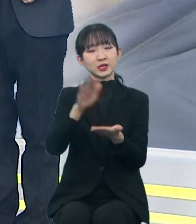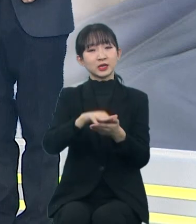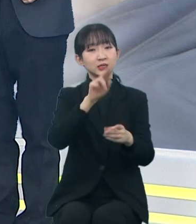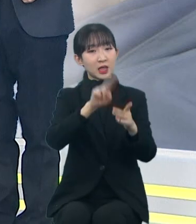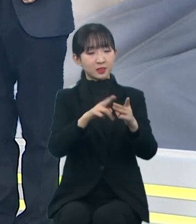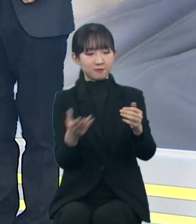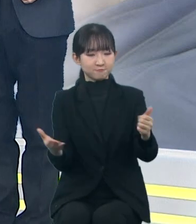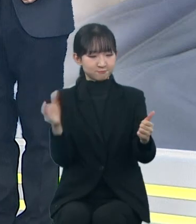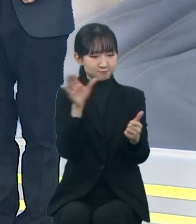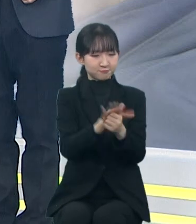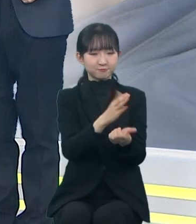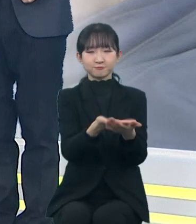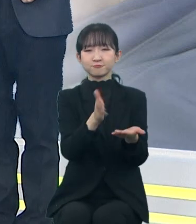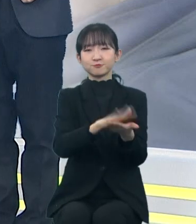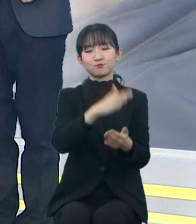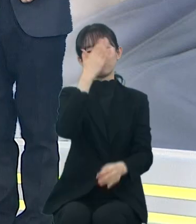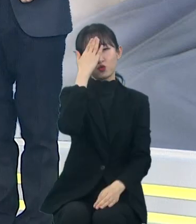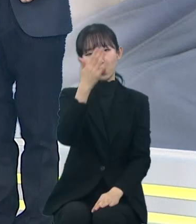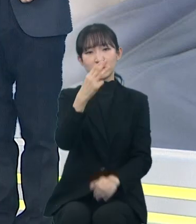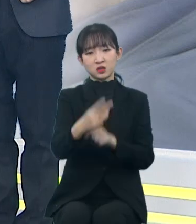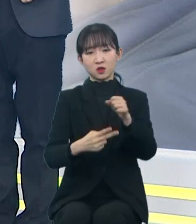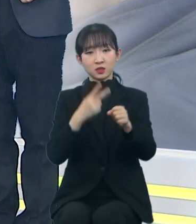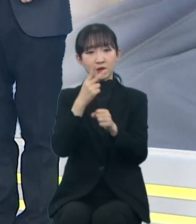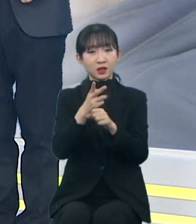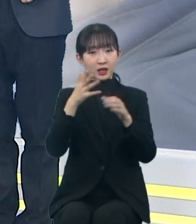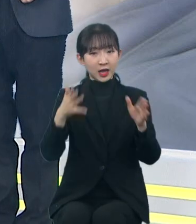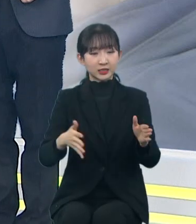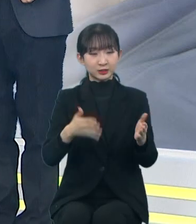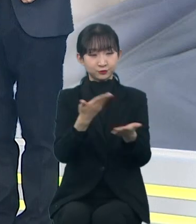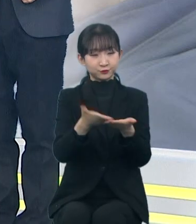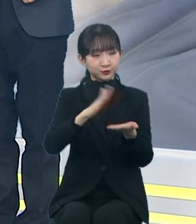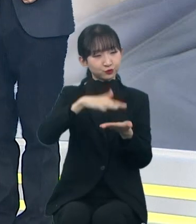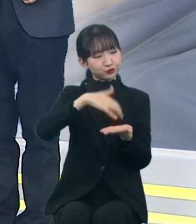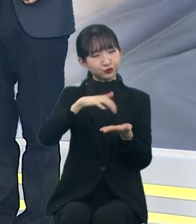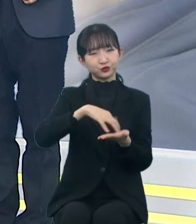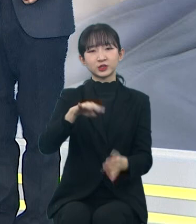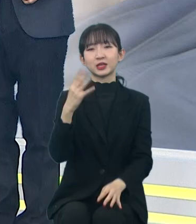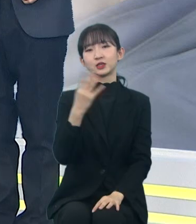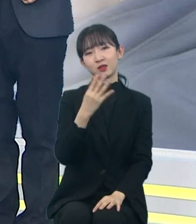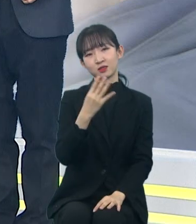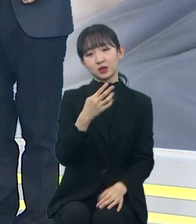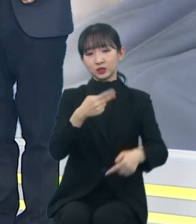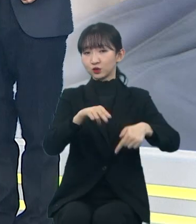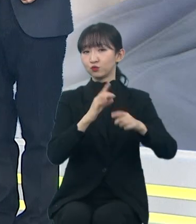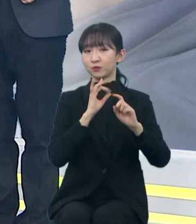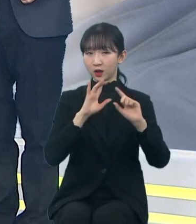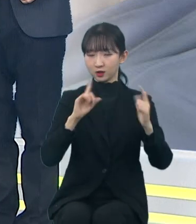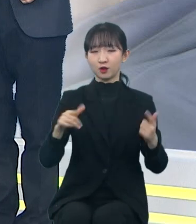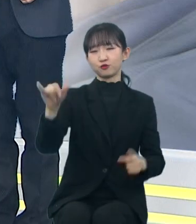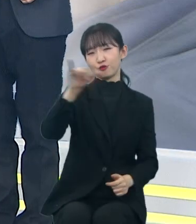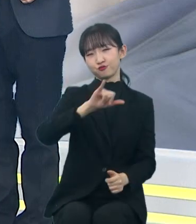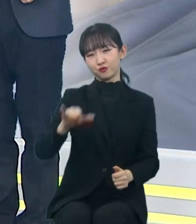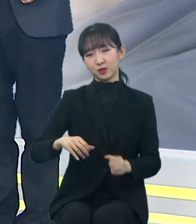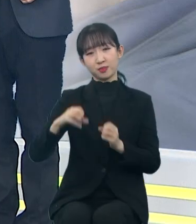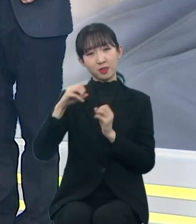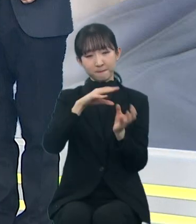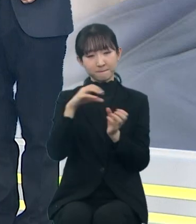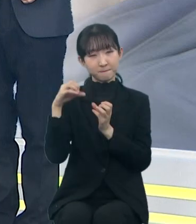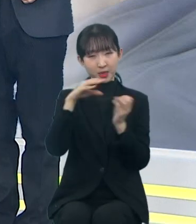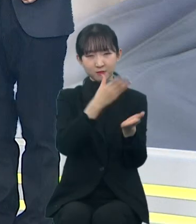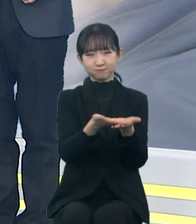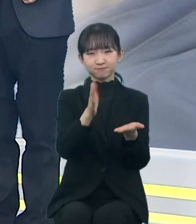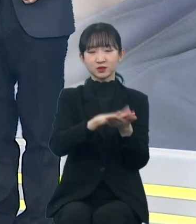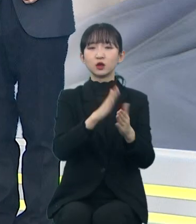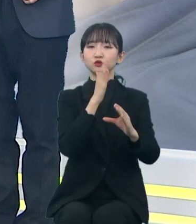무료로 고쳐준다고 합니다. 네, 2년 동안 4천 건 이상 수리를 했는데 인천은 물론 전국에서 보내오고 있습니다.